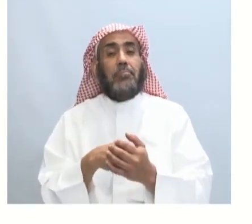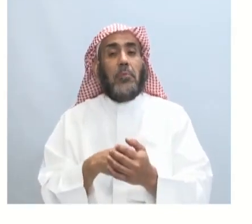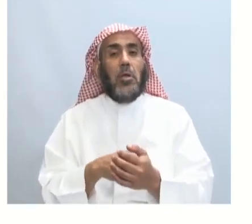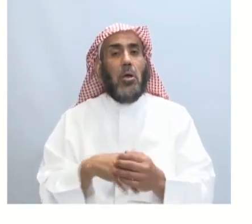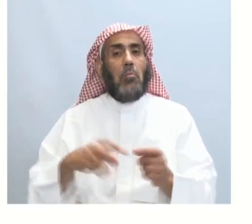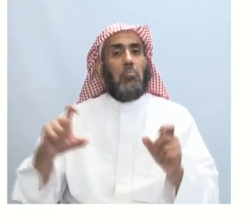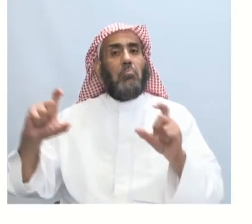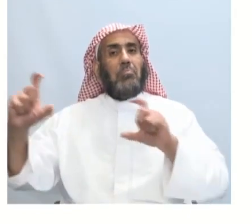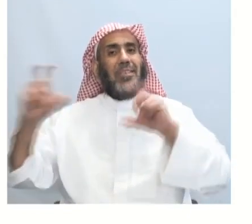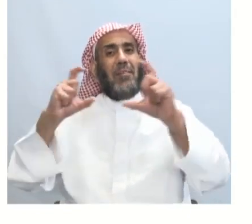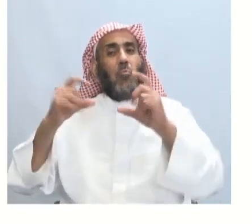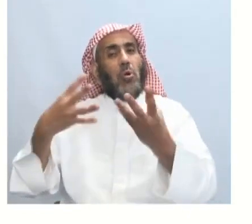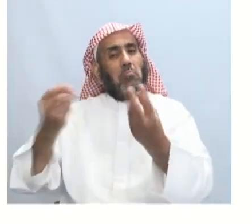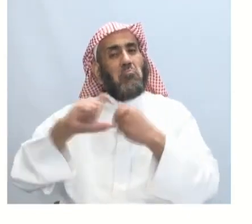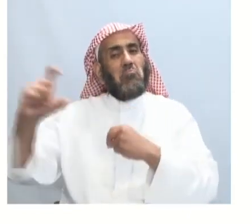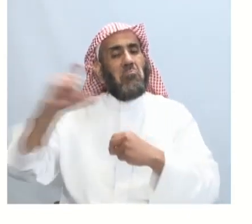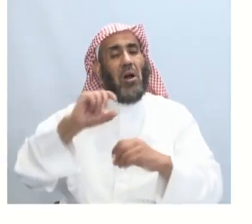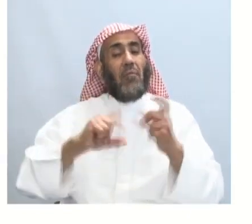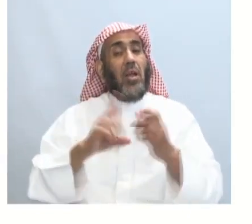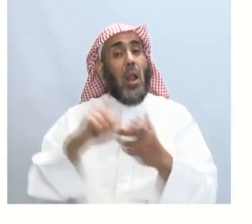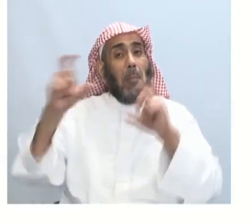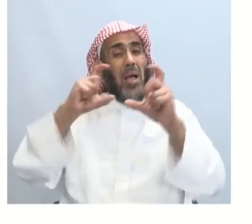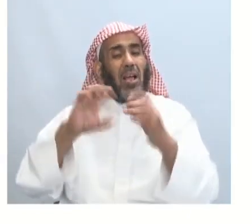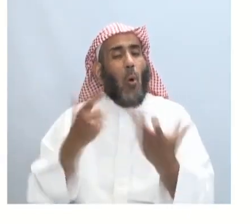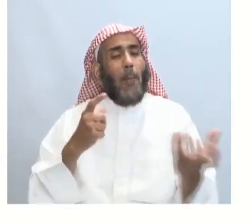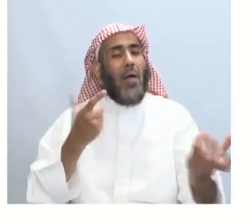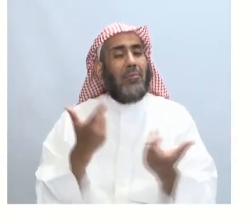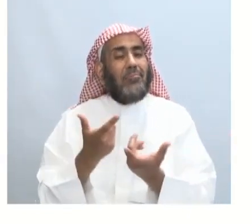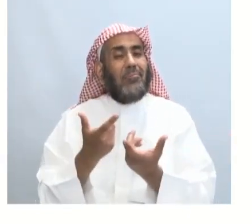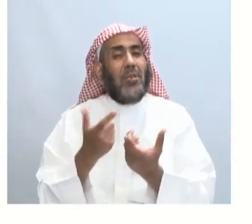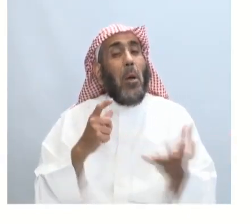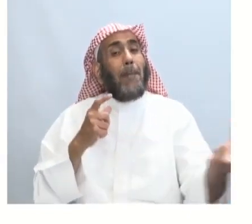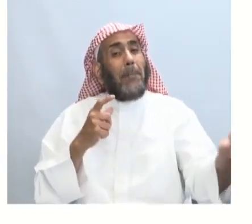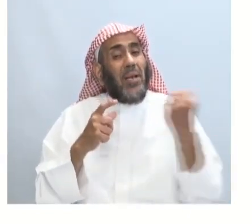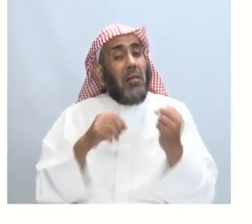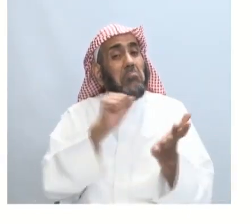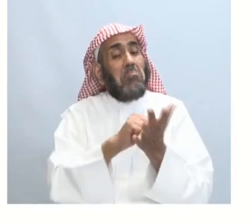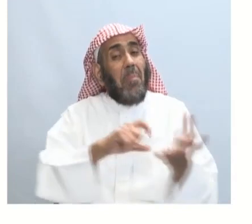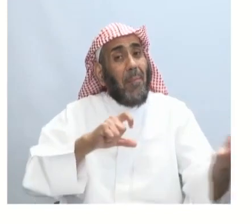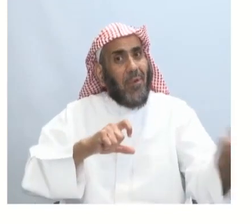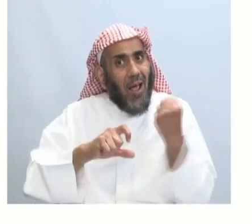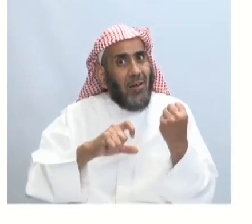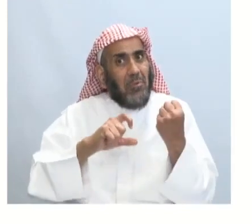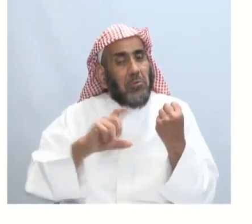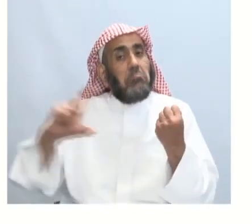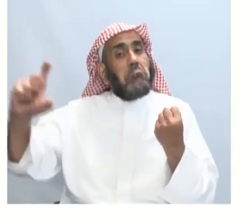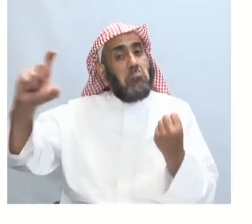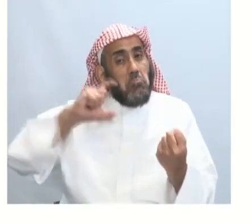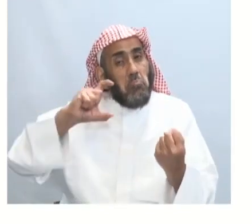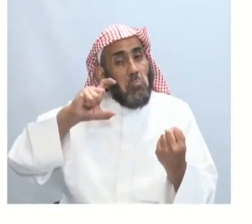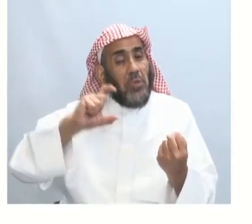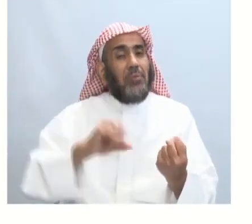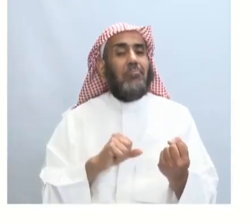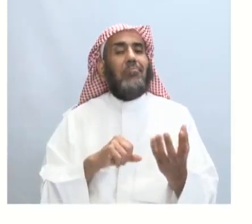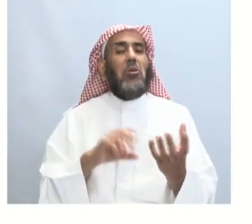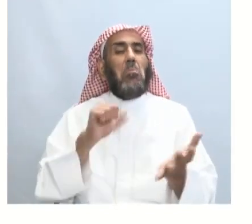بتمويل عقاري من البنك فان البنك يقوم بماذا يقوم برهن ذلك المنزل يقوم برهن ذلك